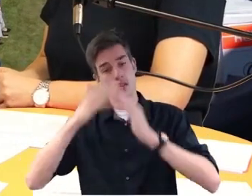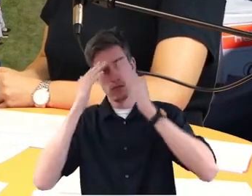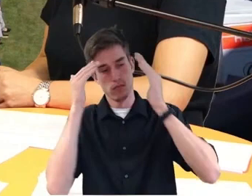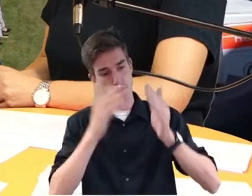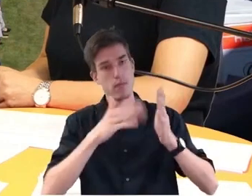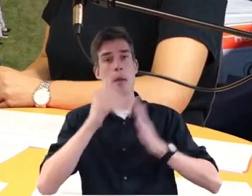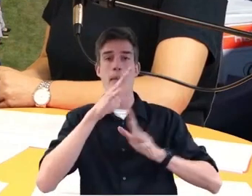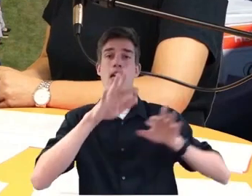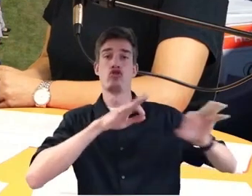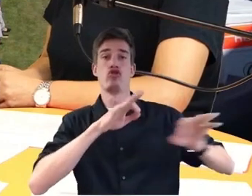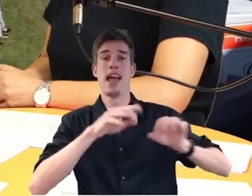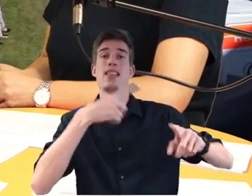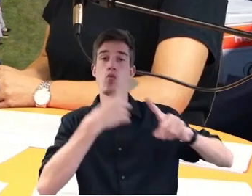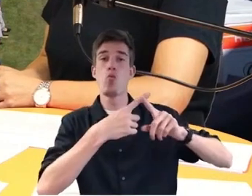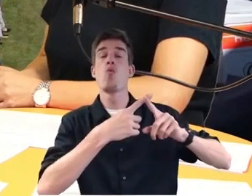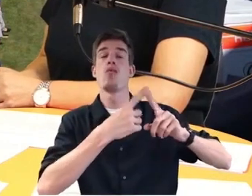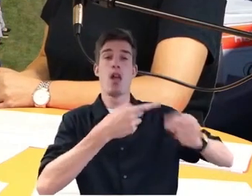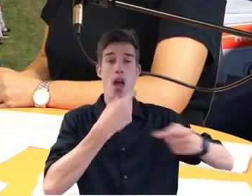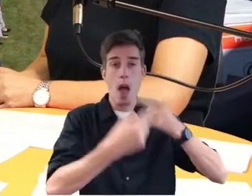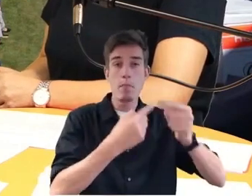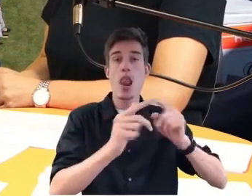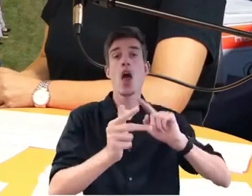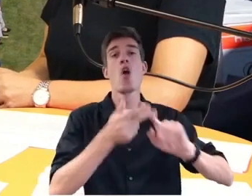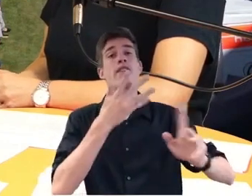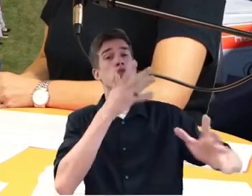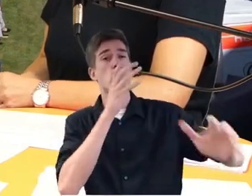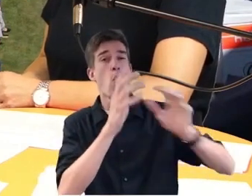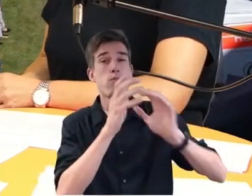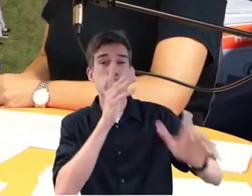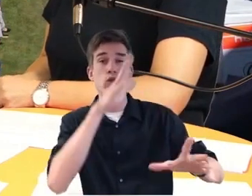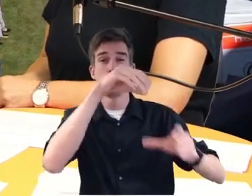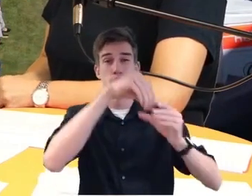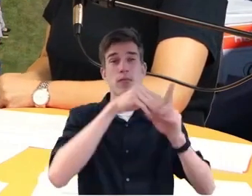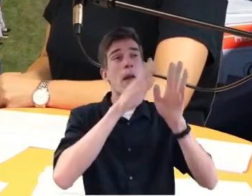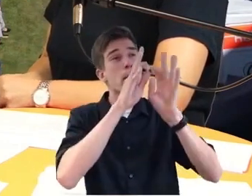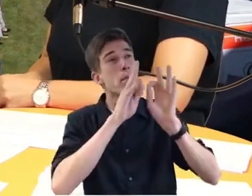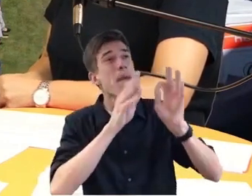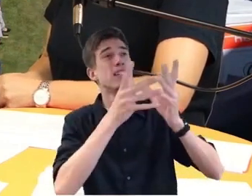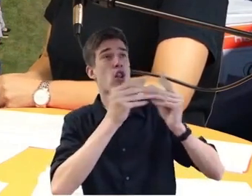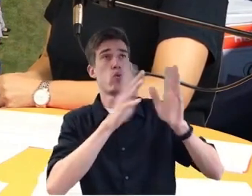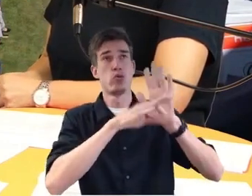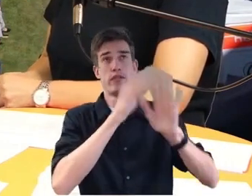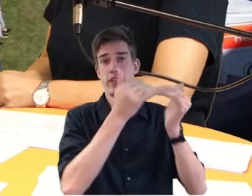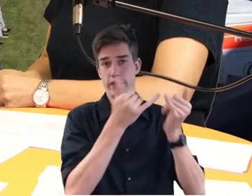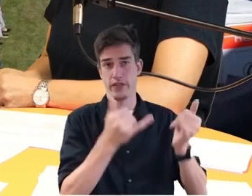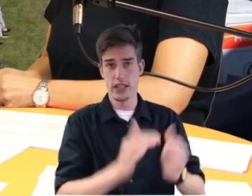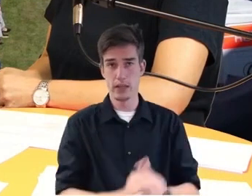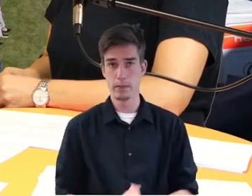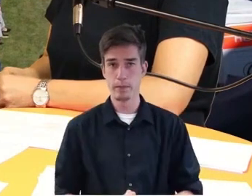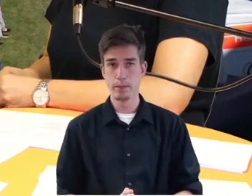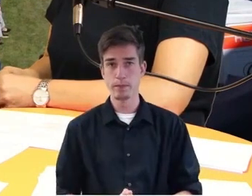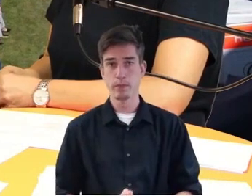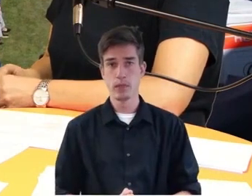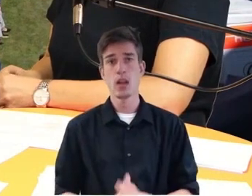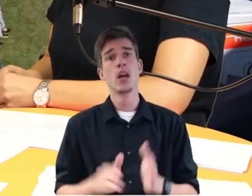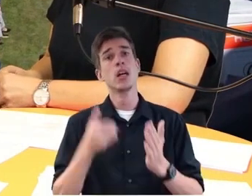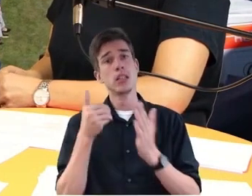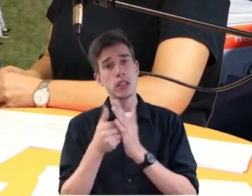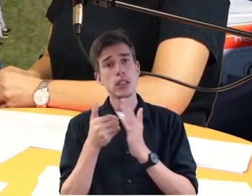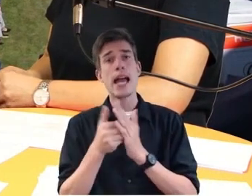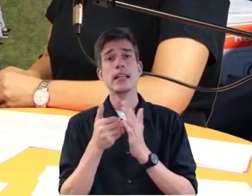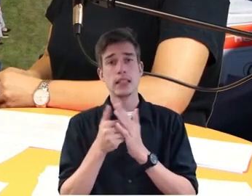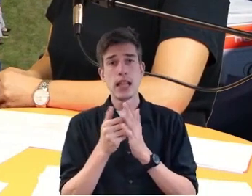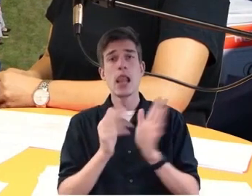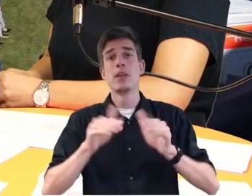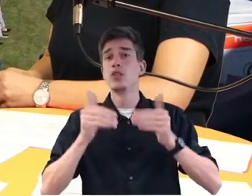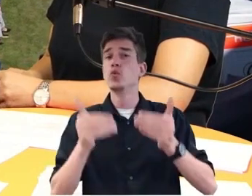abläufe und kommunikation wie am besten so was ablaufen kann genau und deswegen kommt es auf das szenario so gar